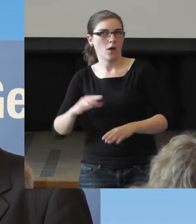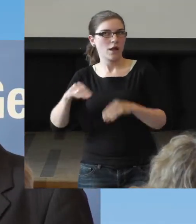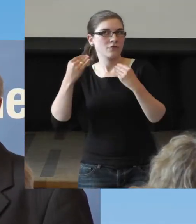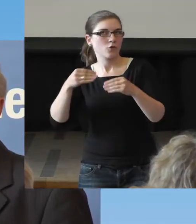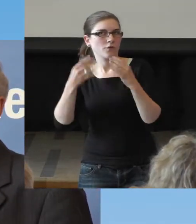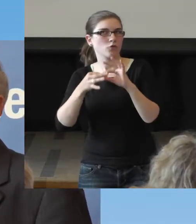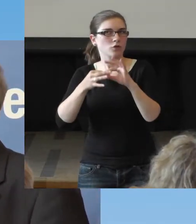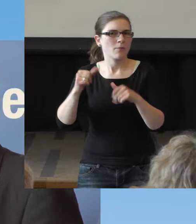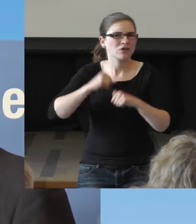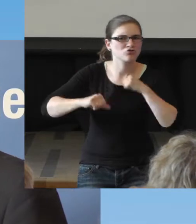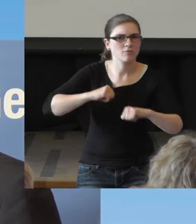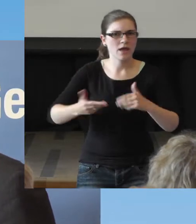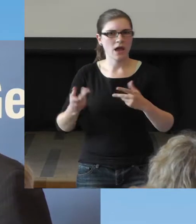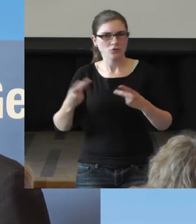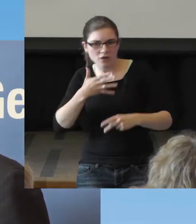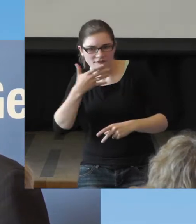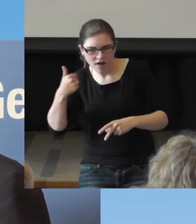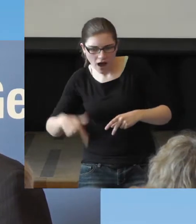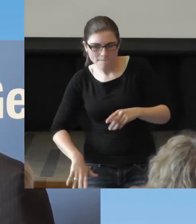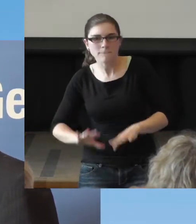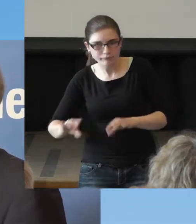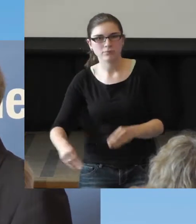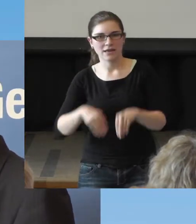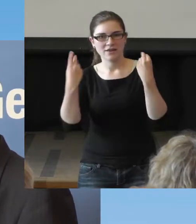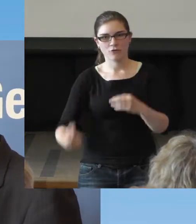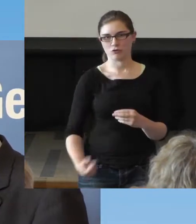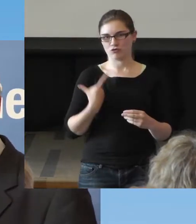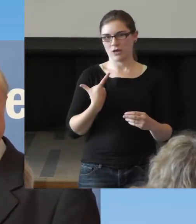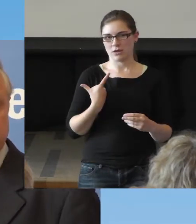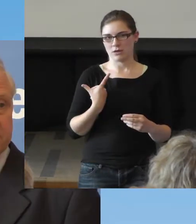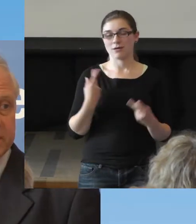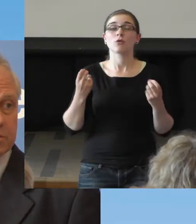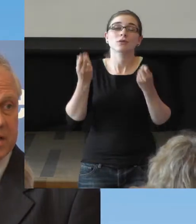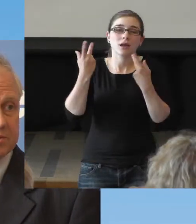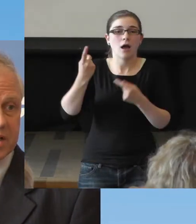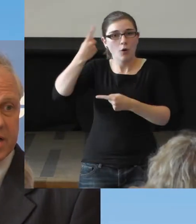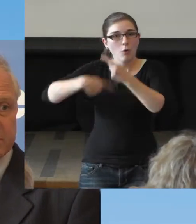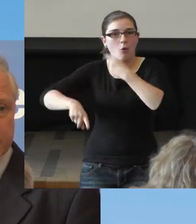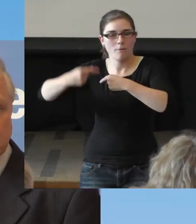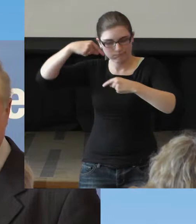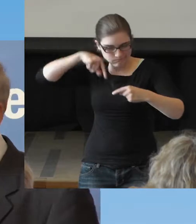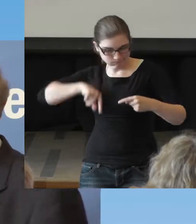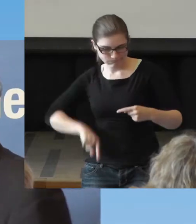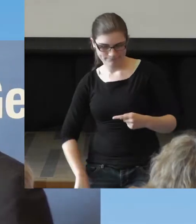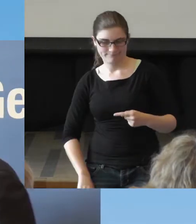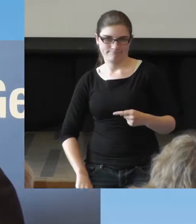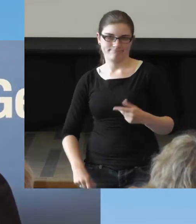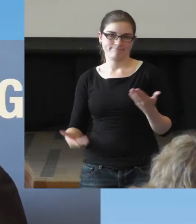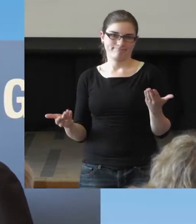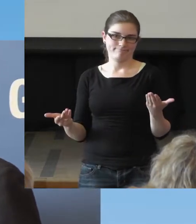Schmerz, über Wärme und natürlich auch den umgetreten Weg. So ein Nerv ist keine Einbahnstraße.